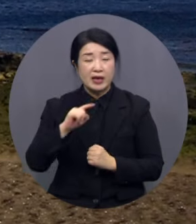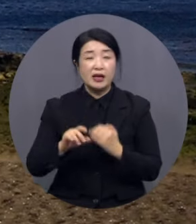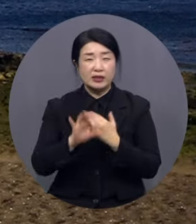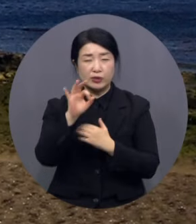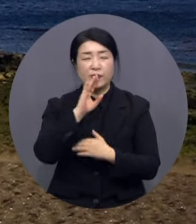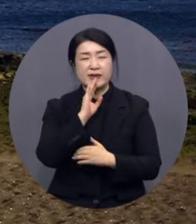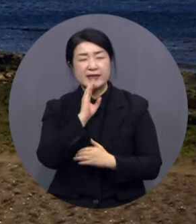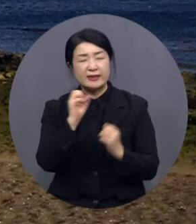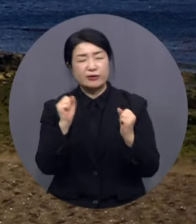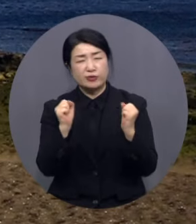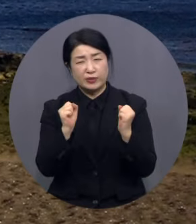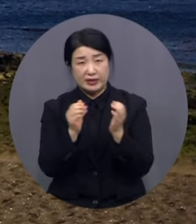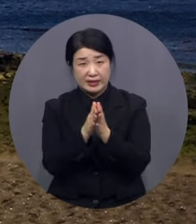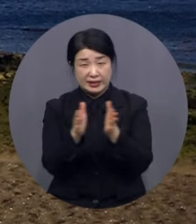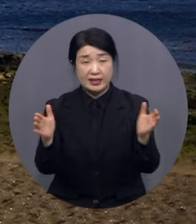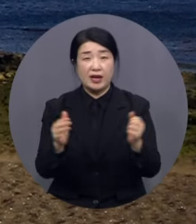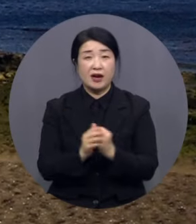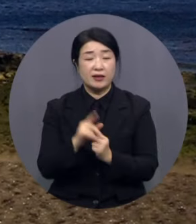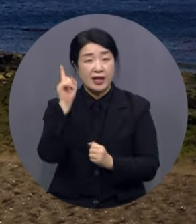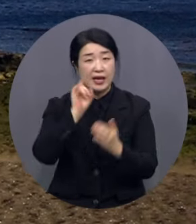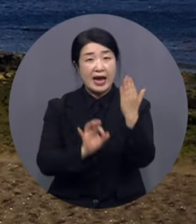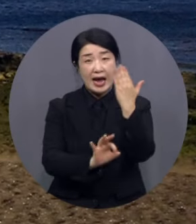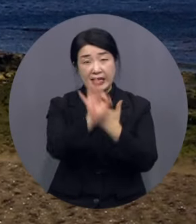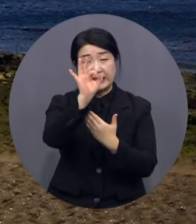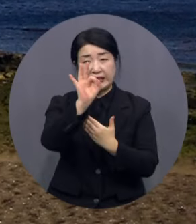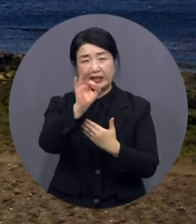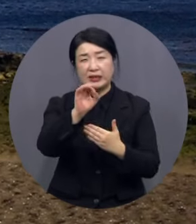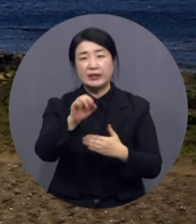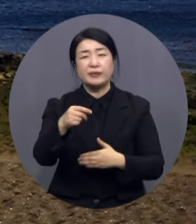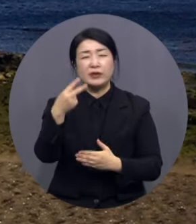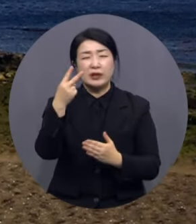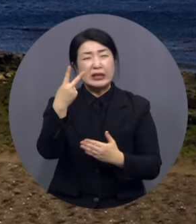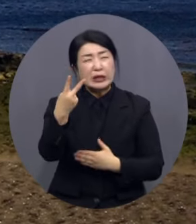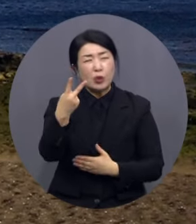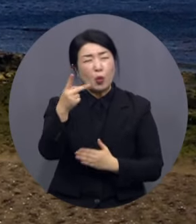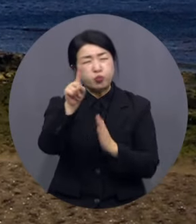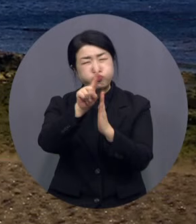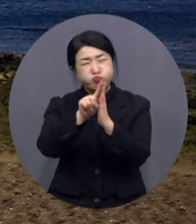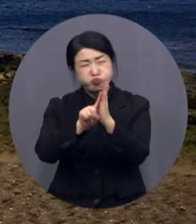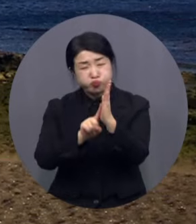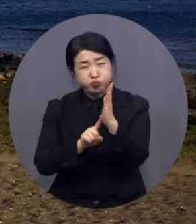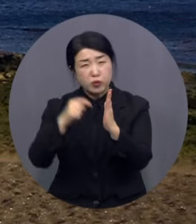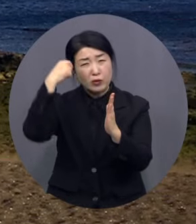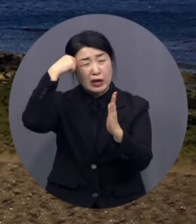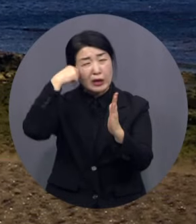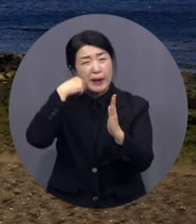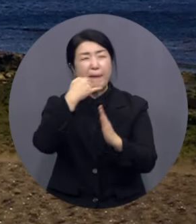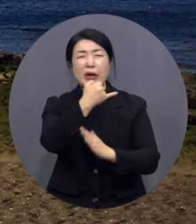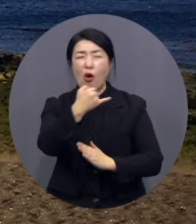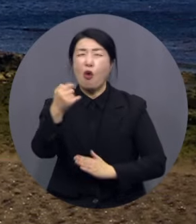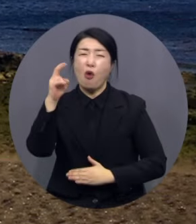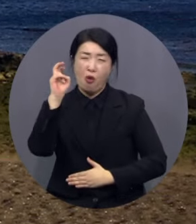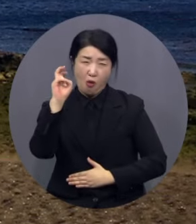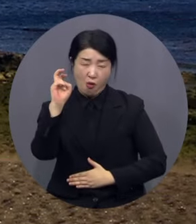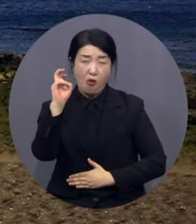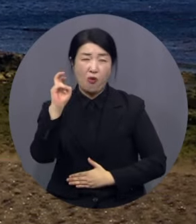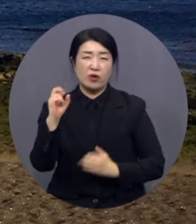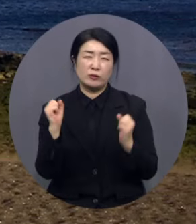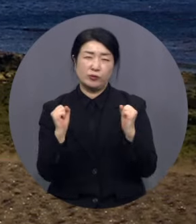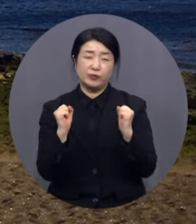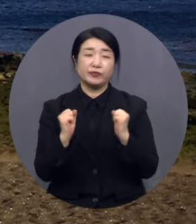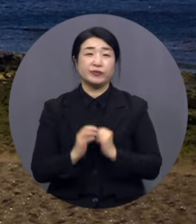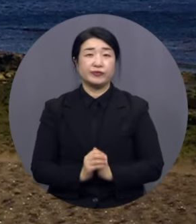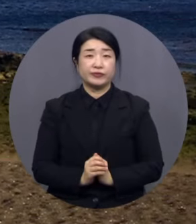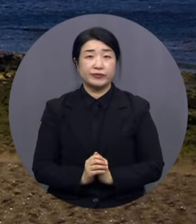강해서 춥겠습니다 제주의 아침 기온 내일 2도까지 뚝 떨어지겠습니다 체감 온도는 영하권을 보이면서 더